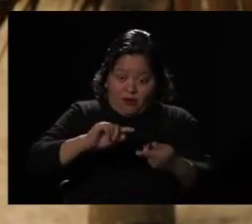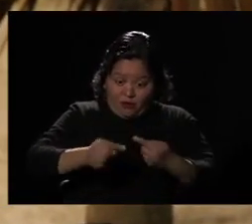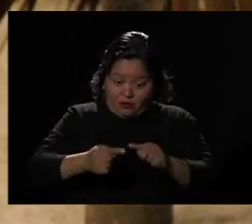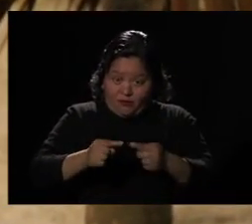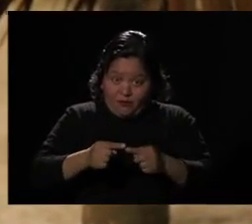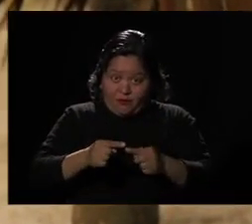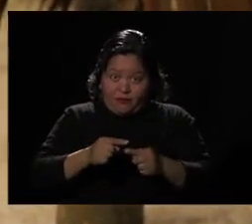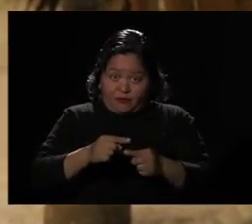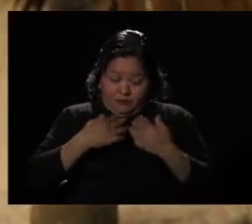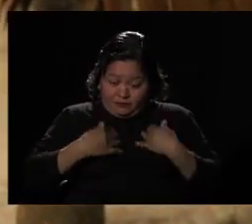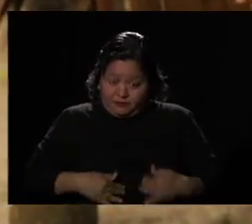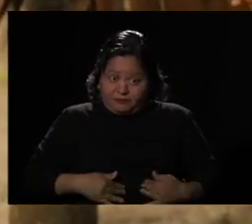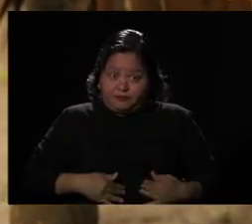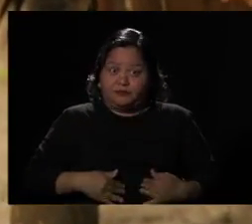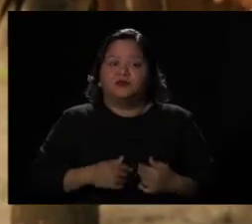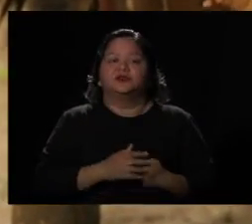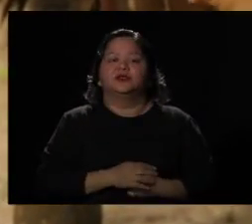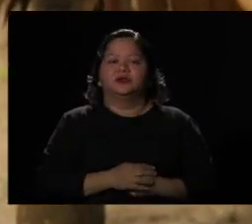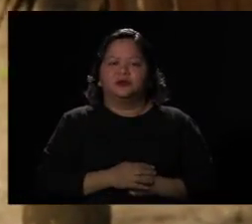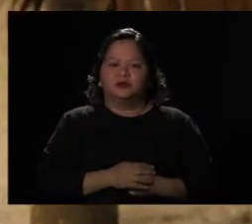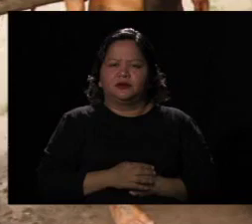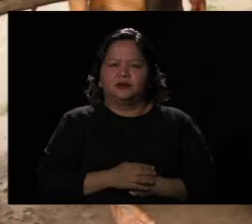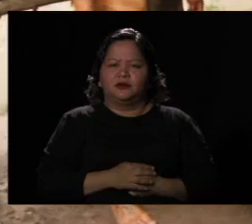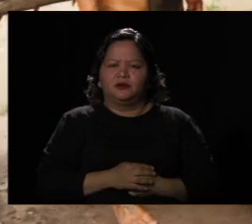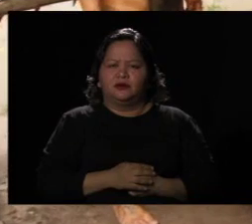finetnina za I aamti ulomok.